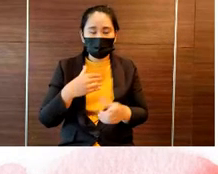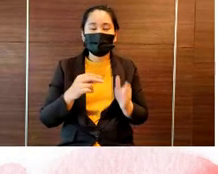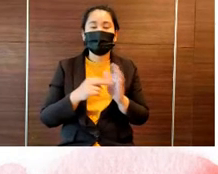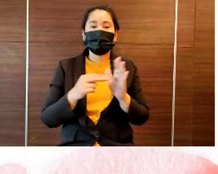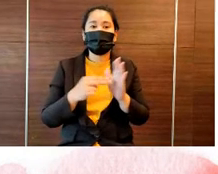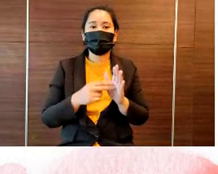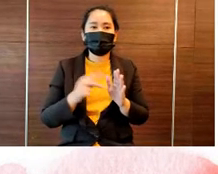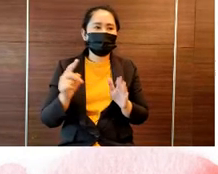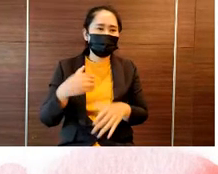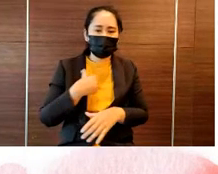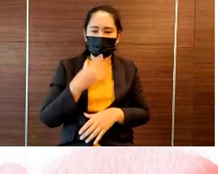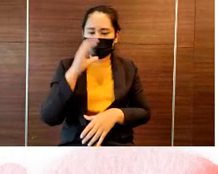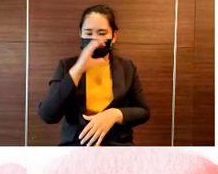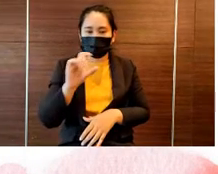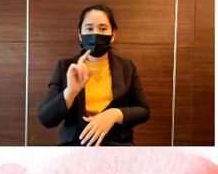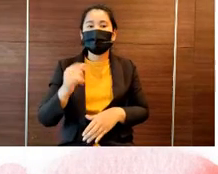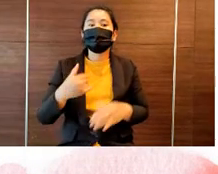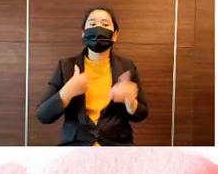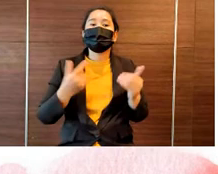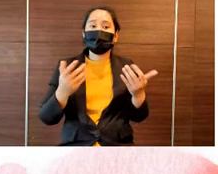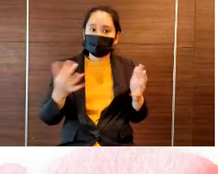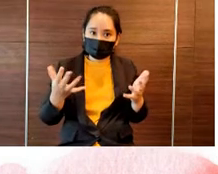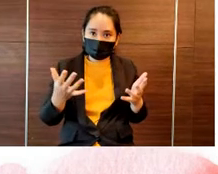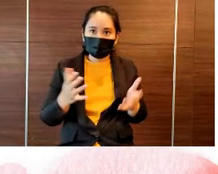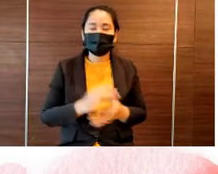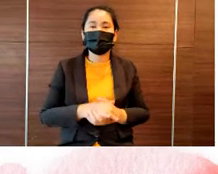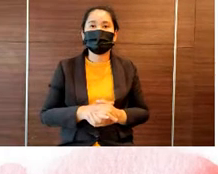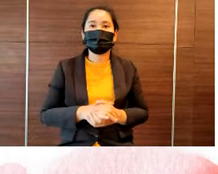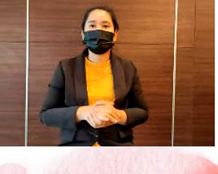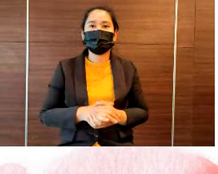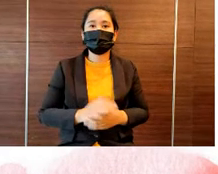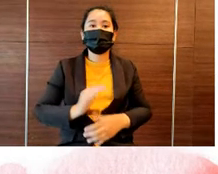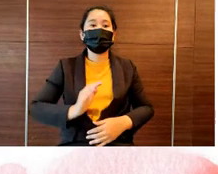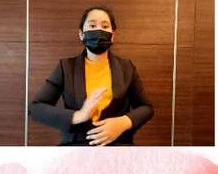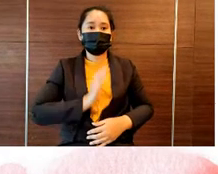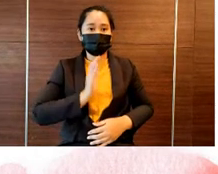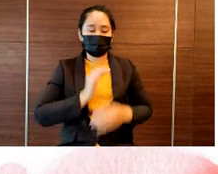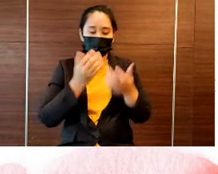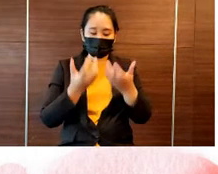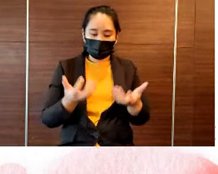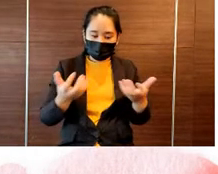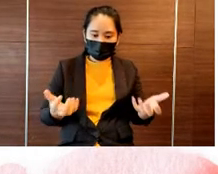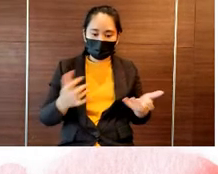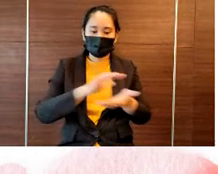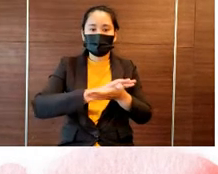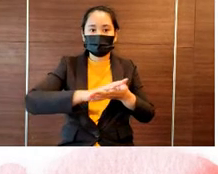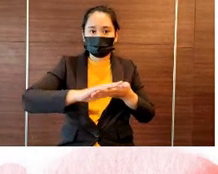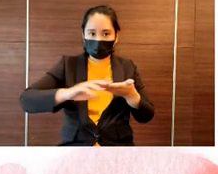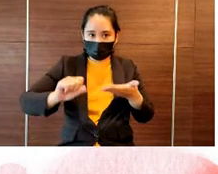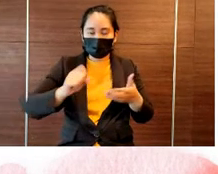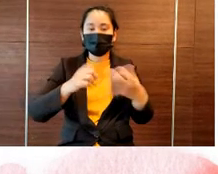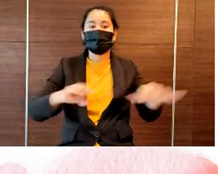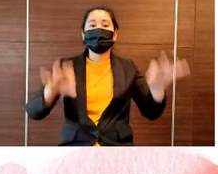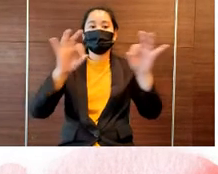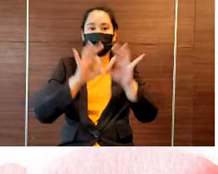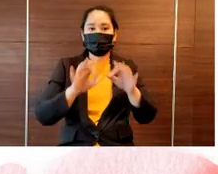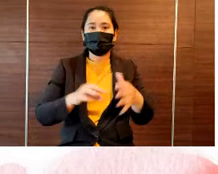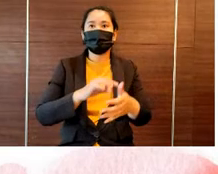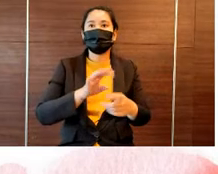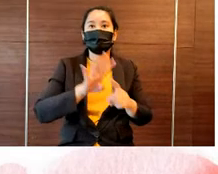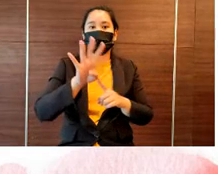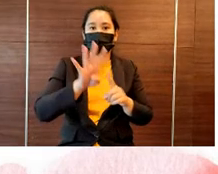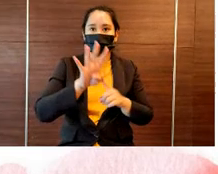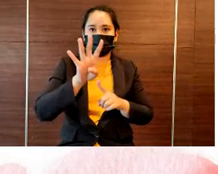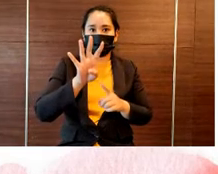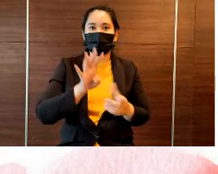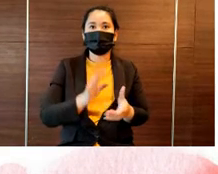ได้มีแหล่งที่เข้าถึงเมทาโดนได้หรือเปล่านะคะการให้เข็มและอุปกรณ์สะอาดเป็นการส่งเสริมให้คนใช้ยาอันที่สี่นะคะเ